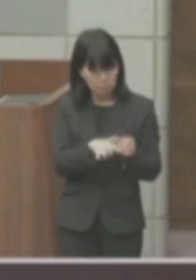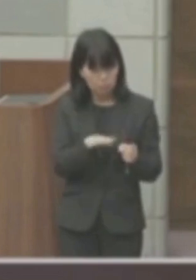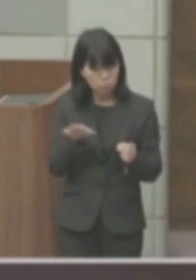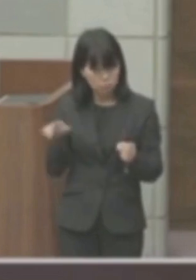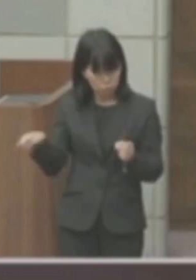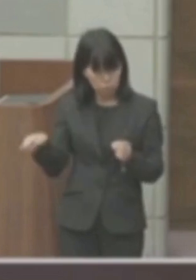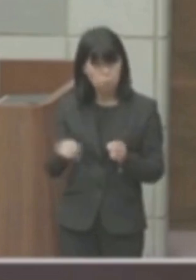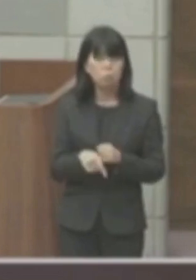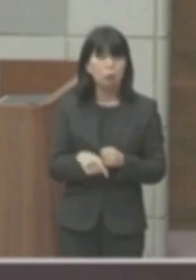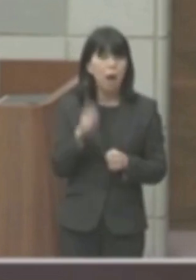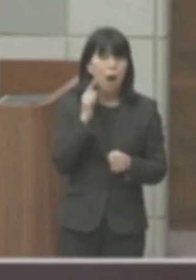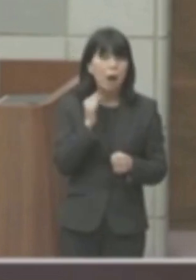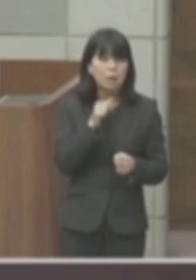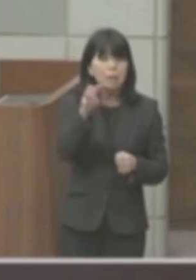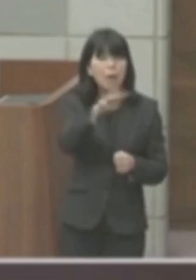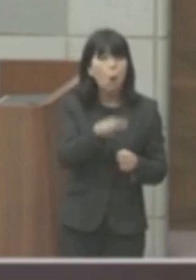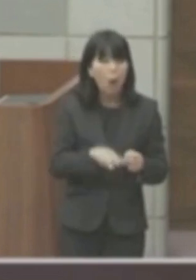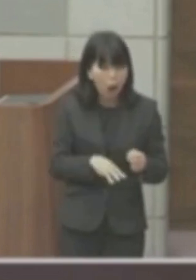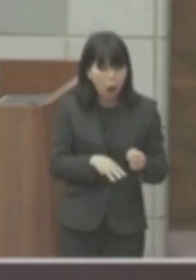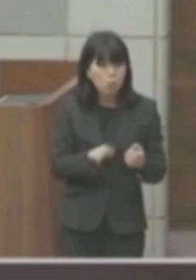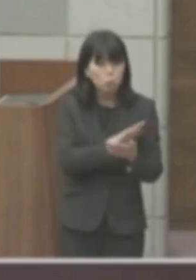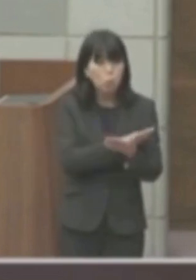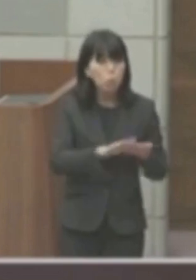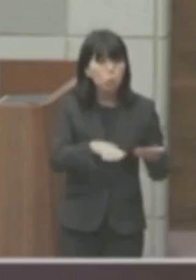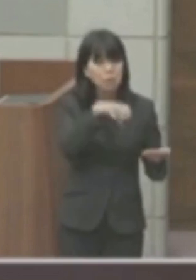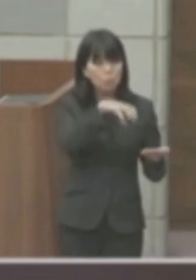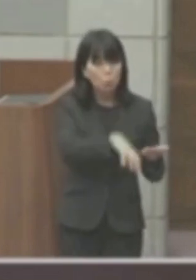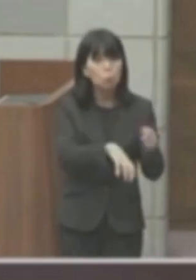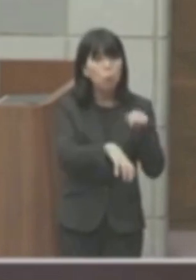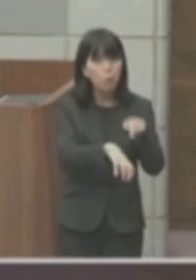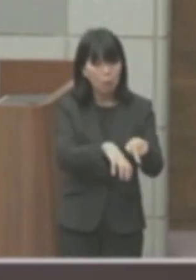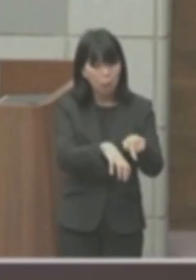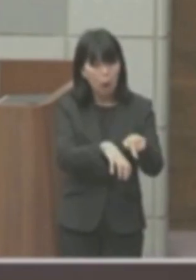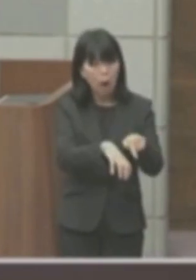川浄水場の方では、